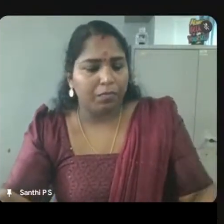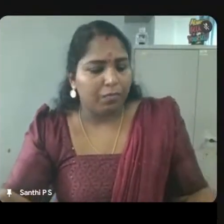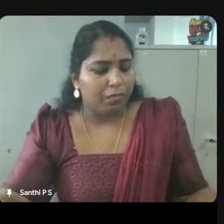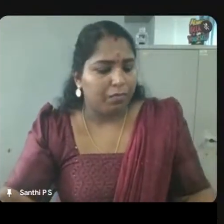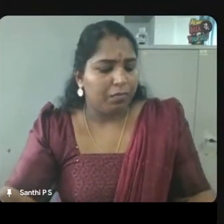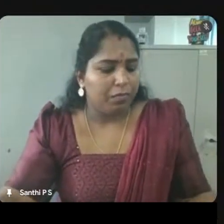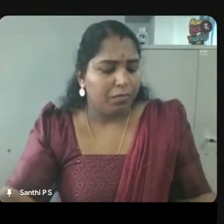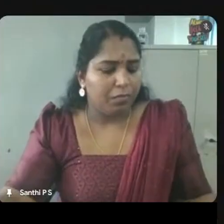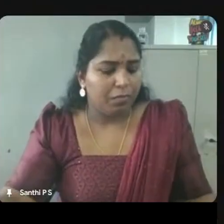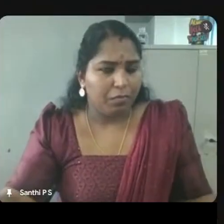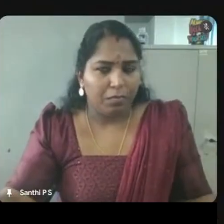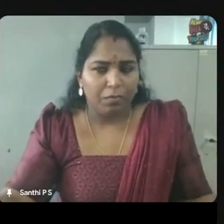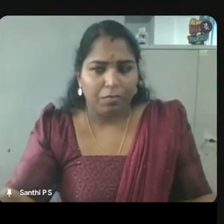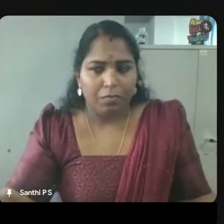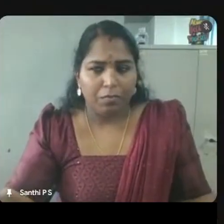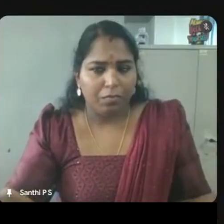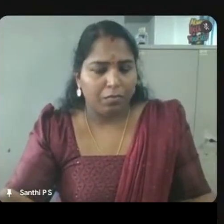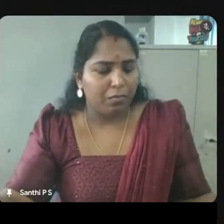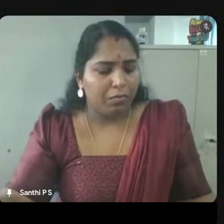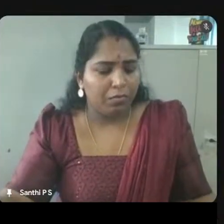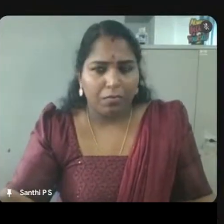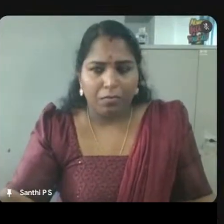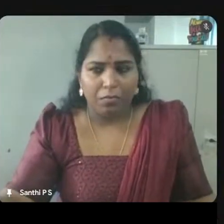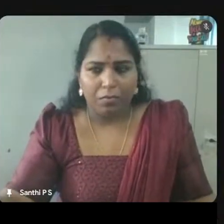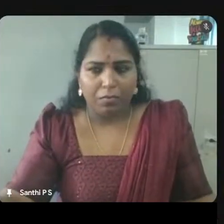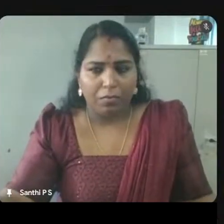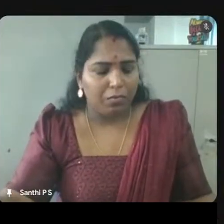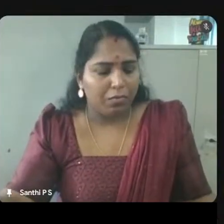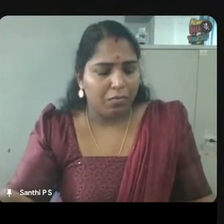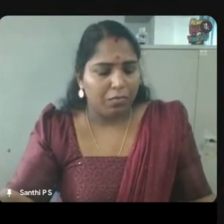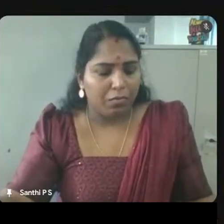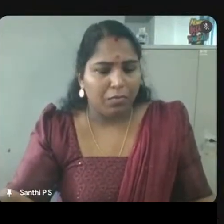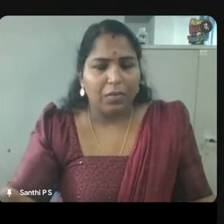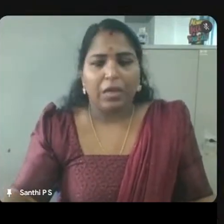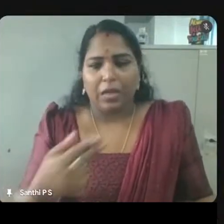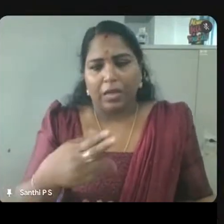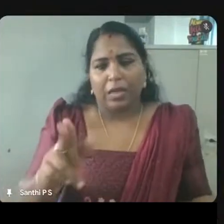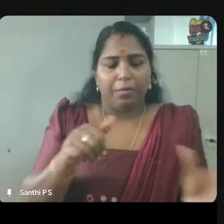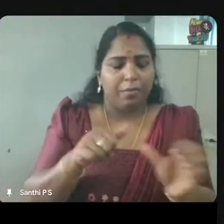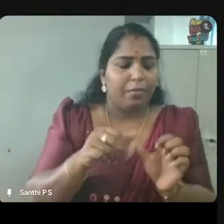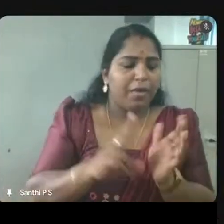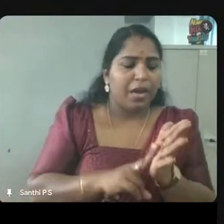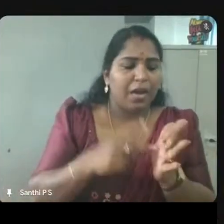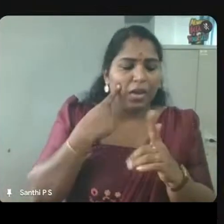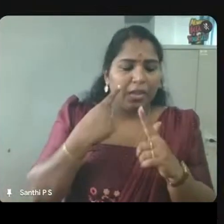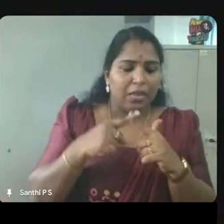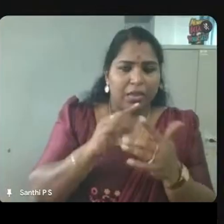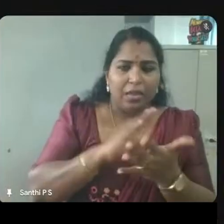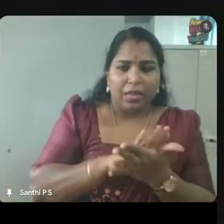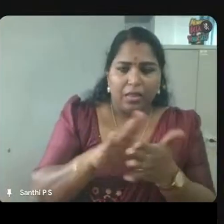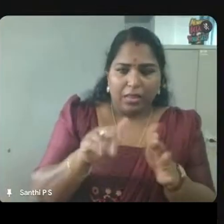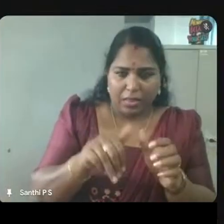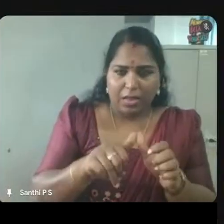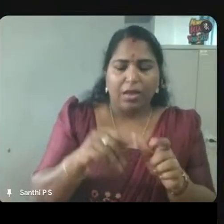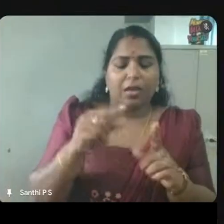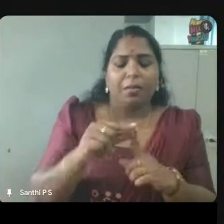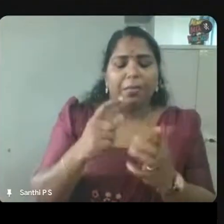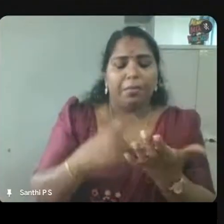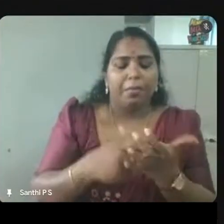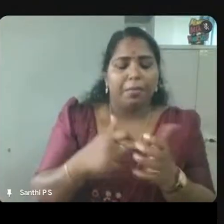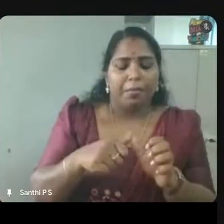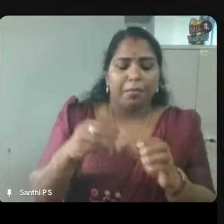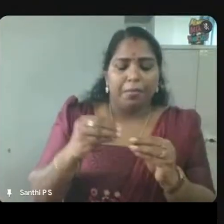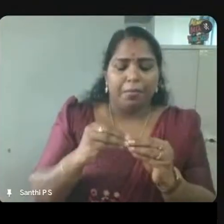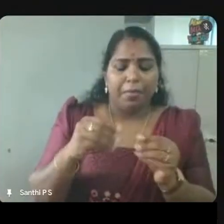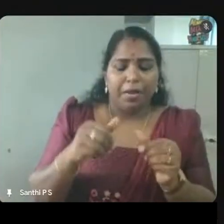Madam, may I know your name, please? I'm Dr. Anita Prabhakaran, Precise Specialty Eye Care, PMG Junction